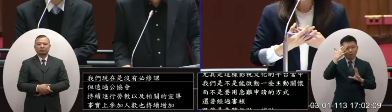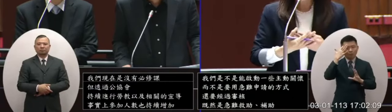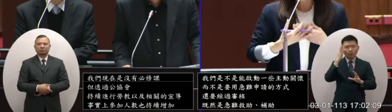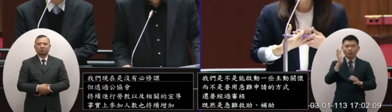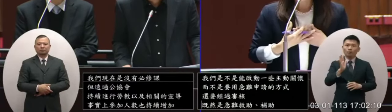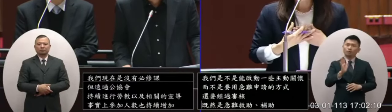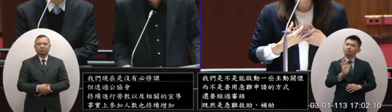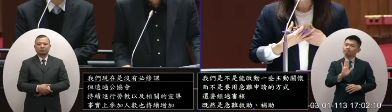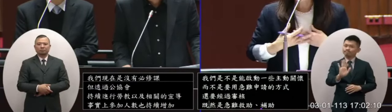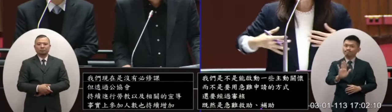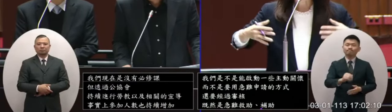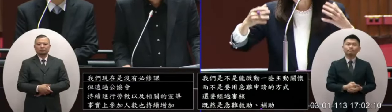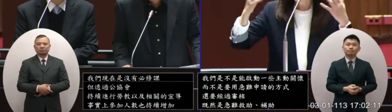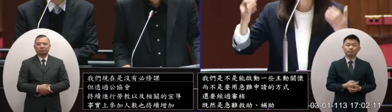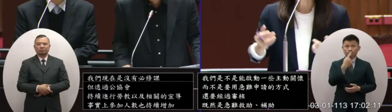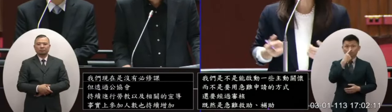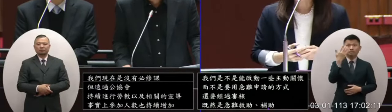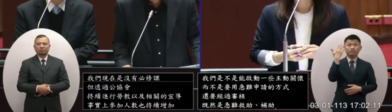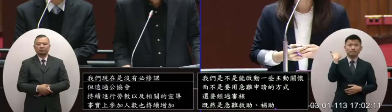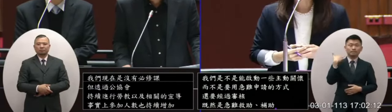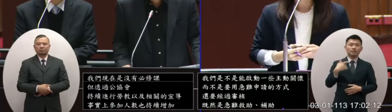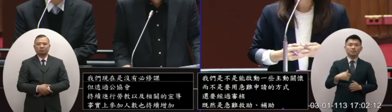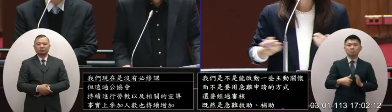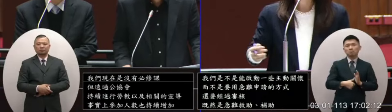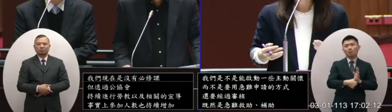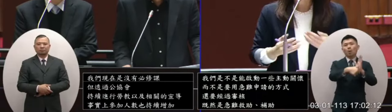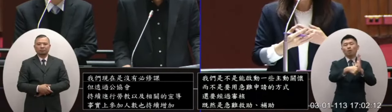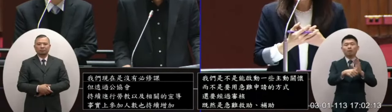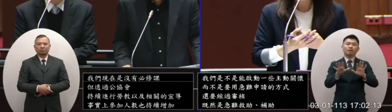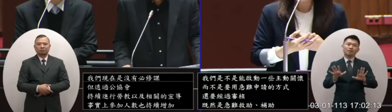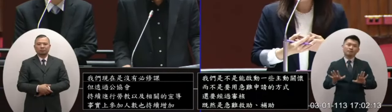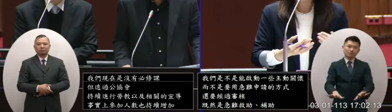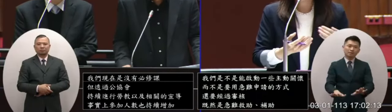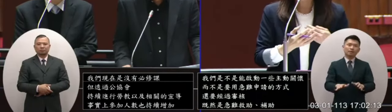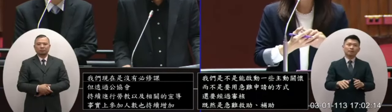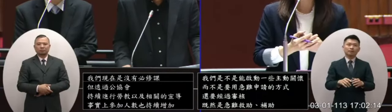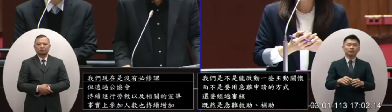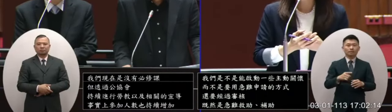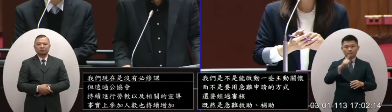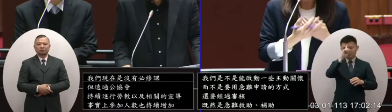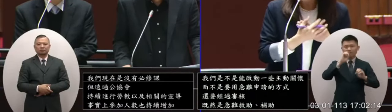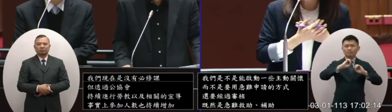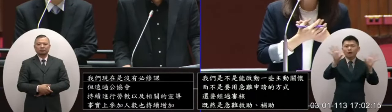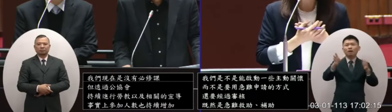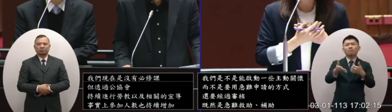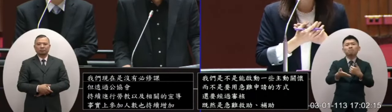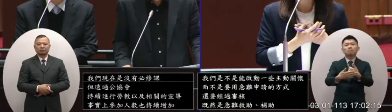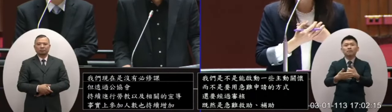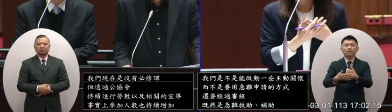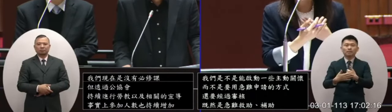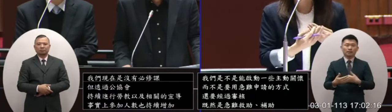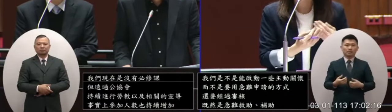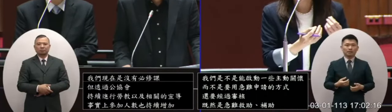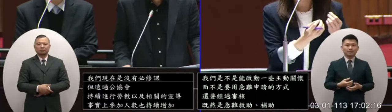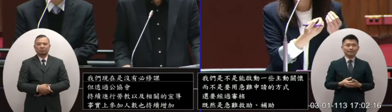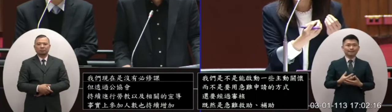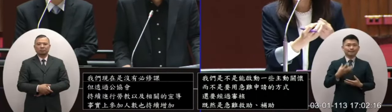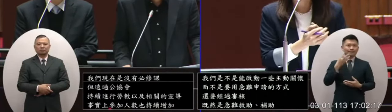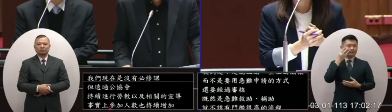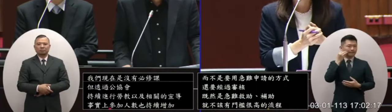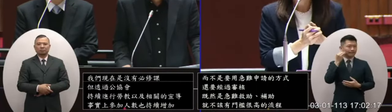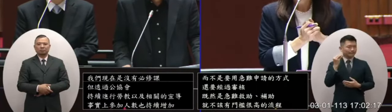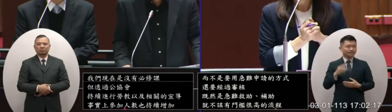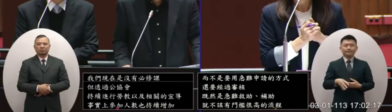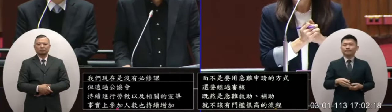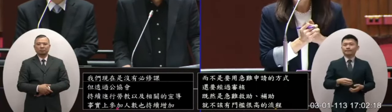己以前可能真的叱咤风云，可是现在我要让大家知道说我需要帮助，这对他们来讲已经是身心上面的一个小